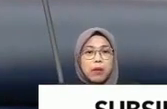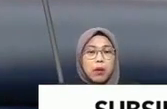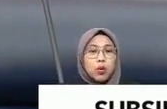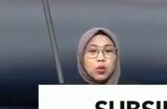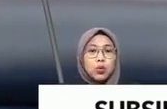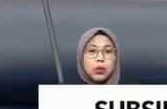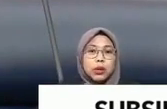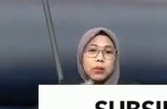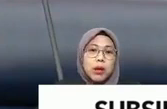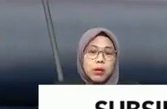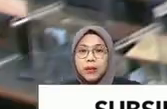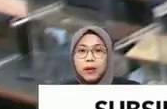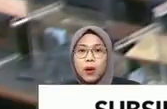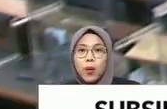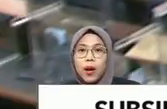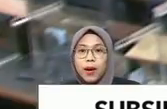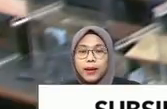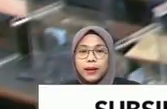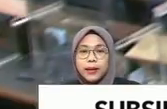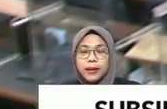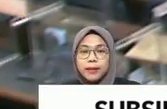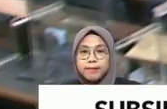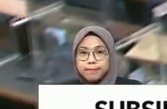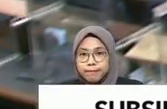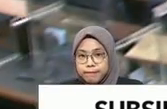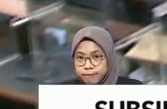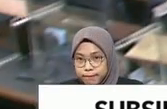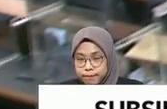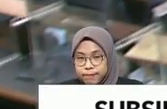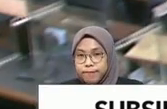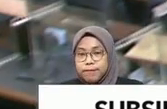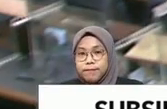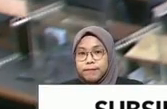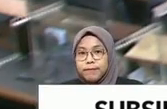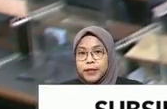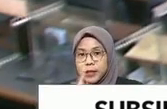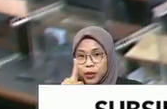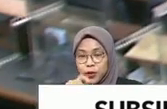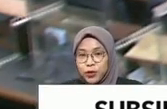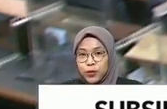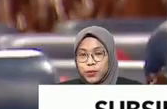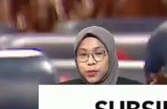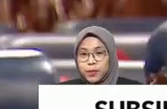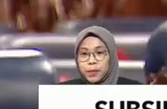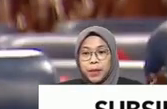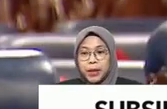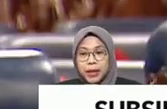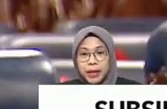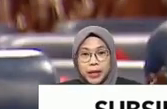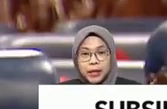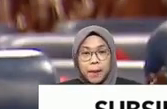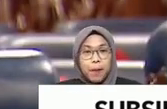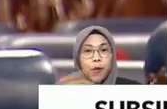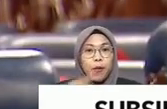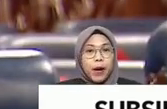penyelundupan keluar produk petroliam Beliau berkata demikian di dewan rakyat pada Kamis pagi menjawab soal knew his